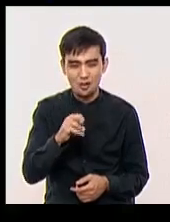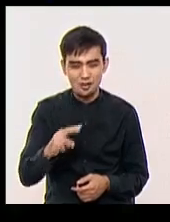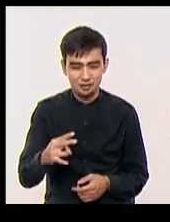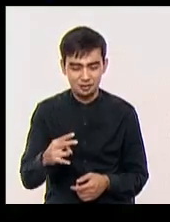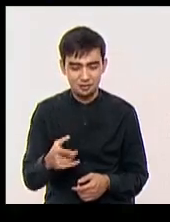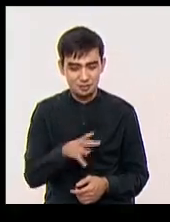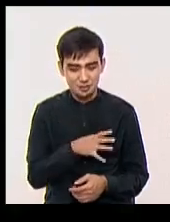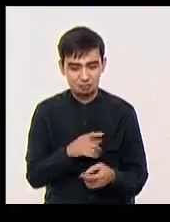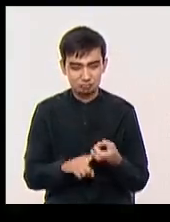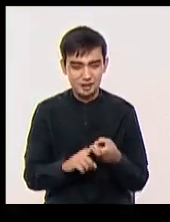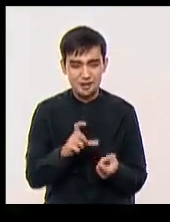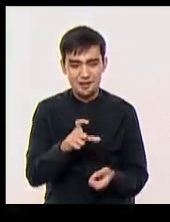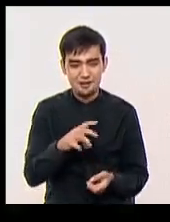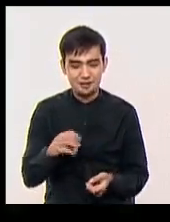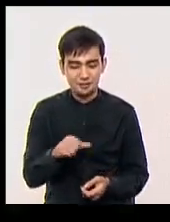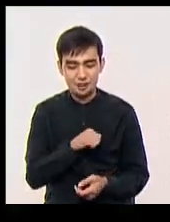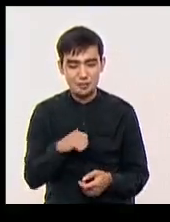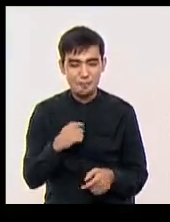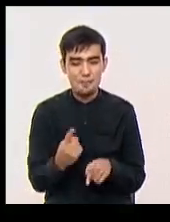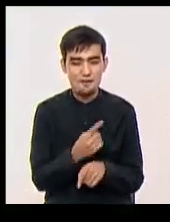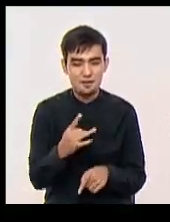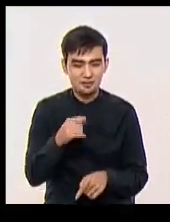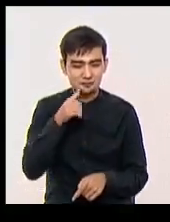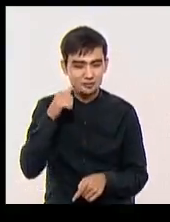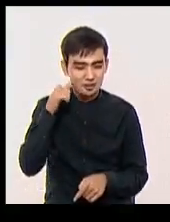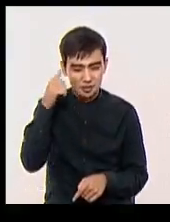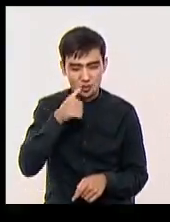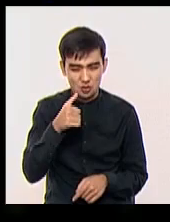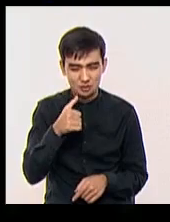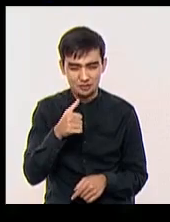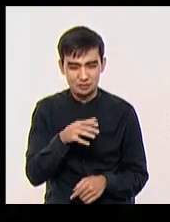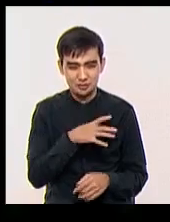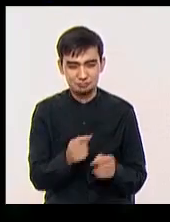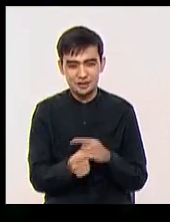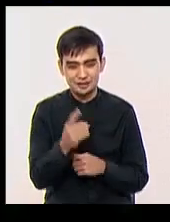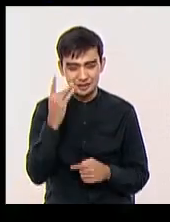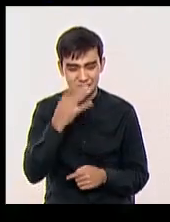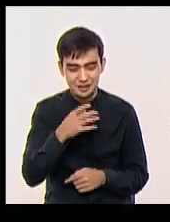штамдары тараған еді. Ал ета ең алғаш рет былтырғы жылдың 1990-ында Нигерия мен